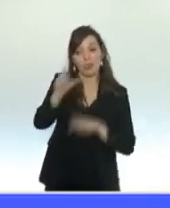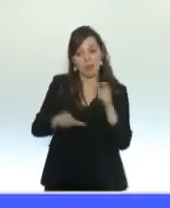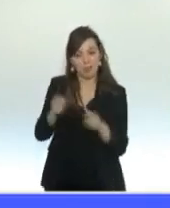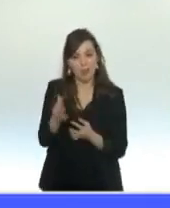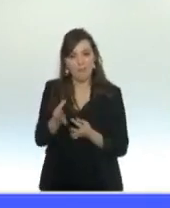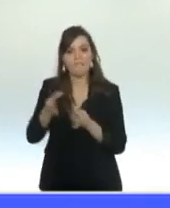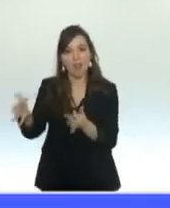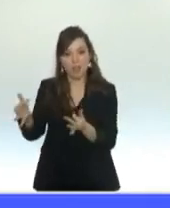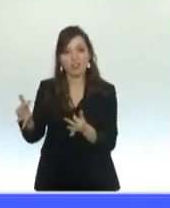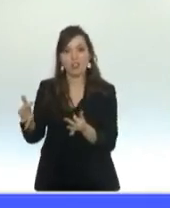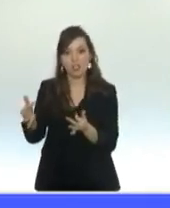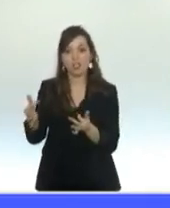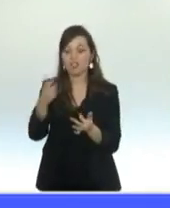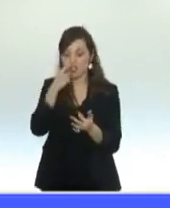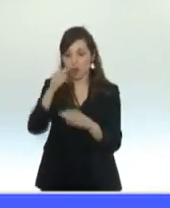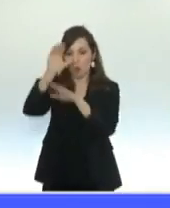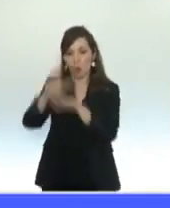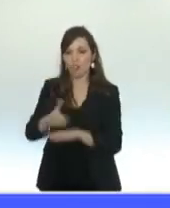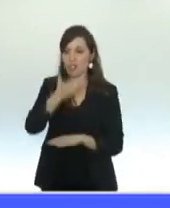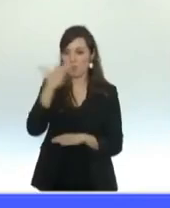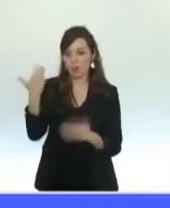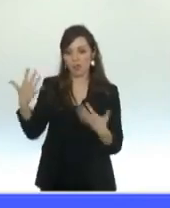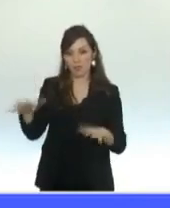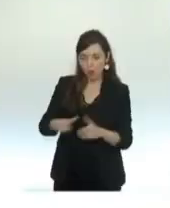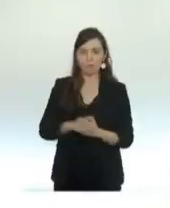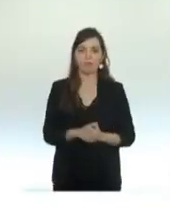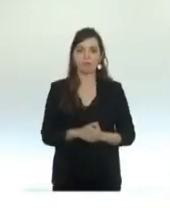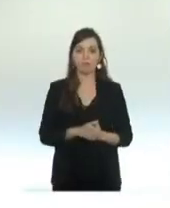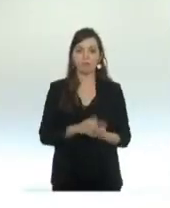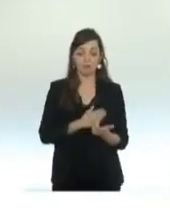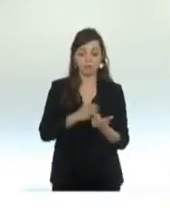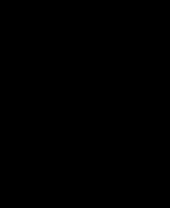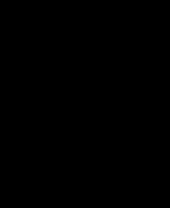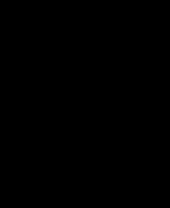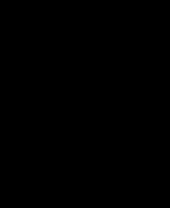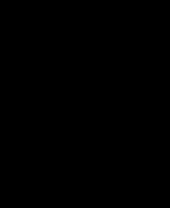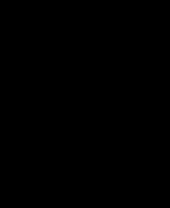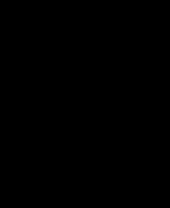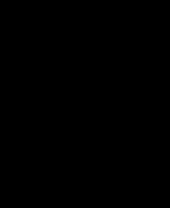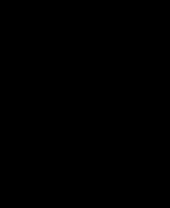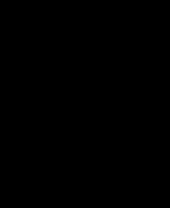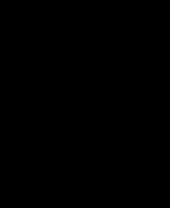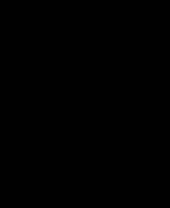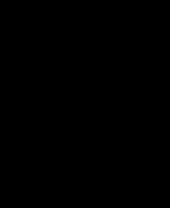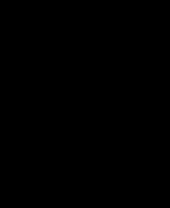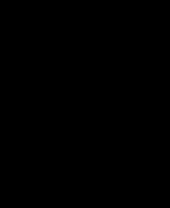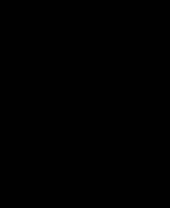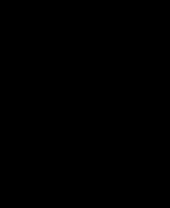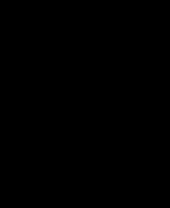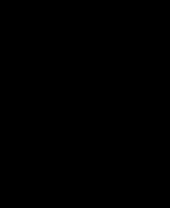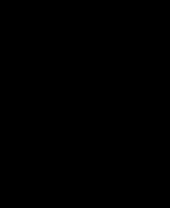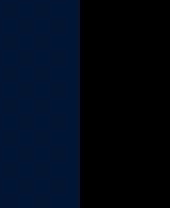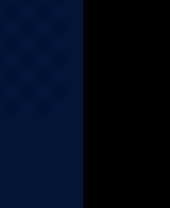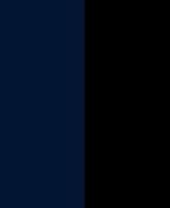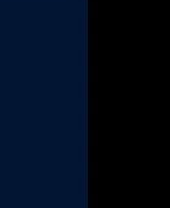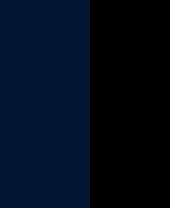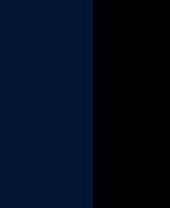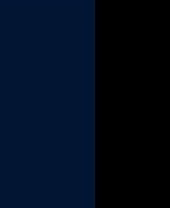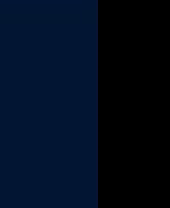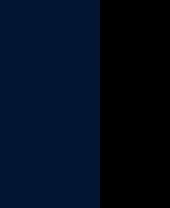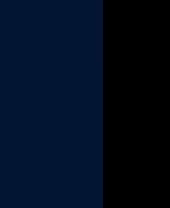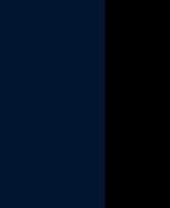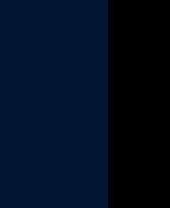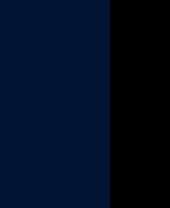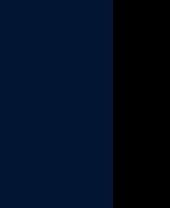politique à eux et ça construit au final un grand écart entre le le devoir de vérité et la réalité des faits